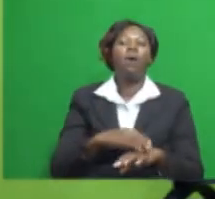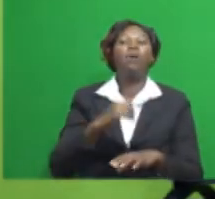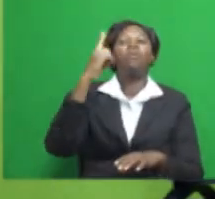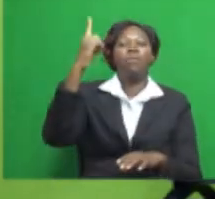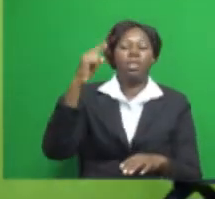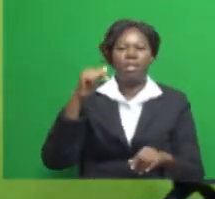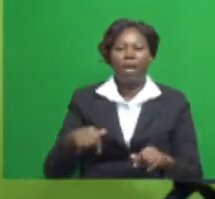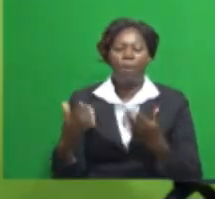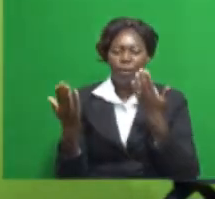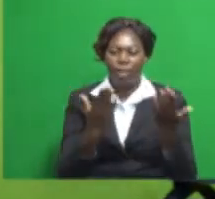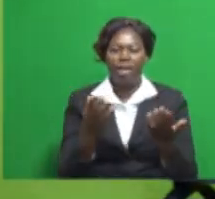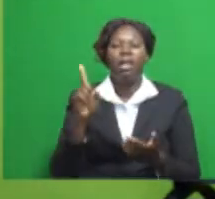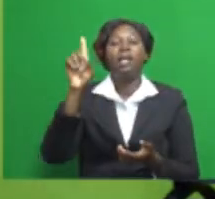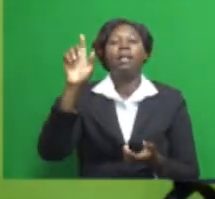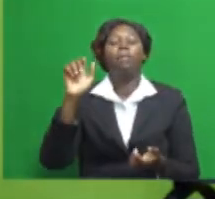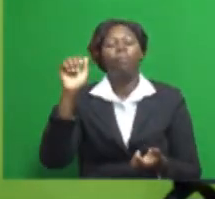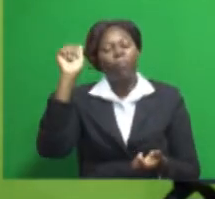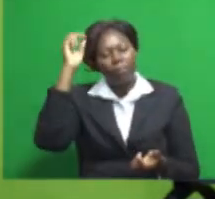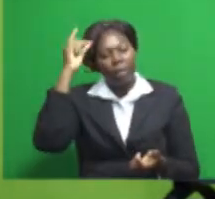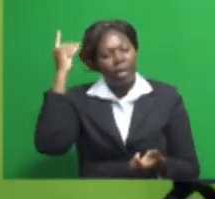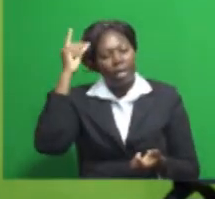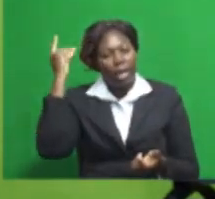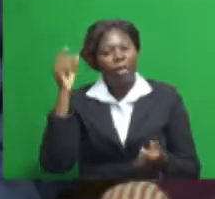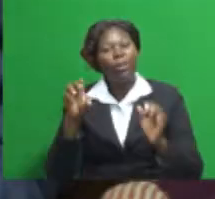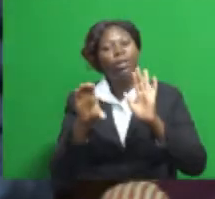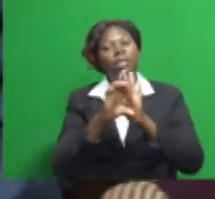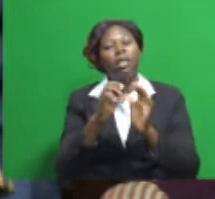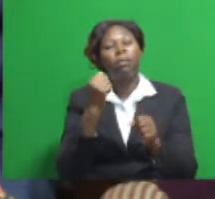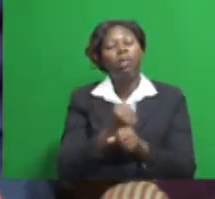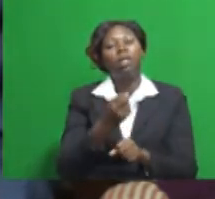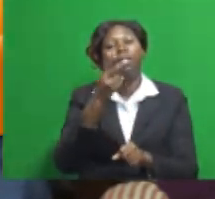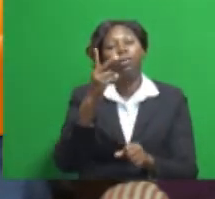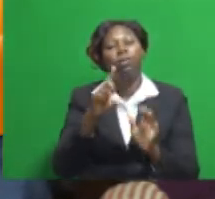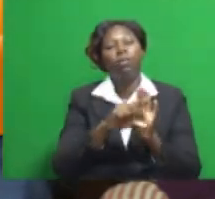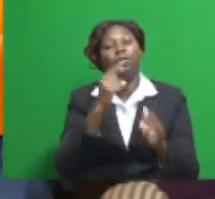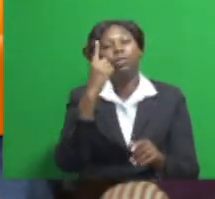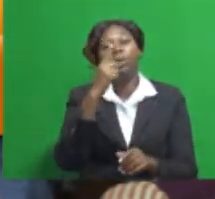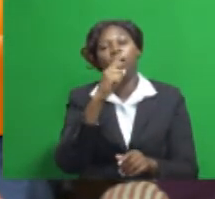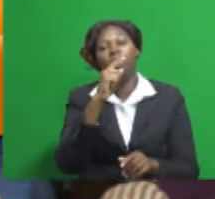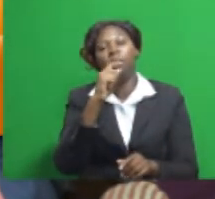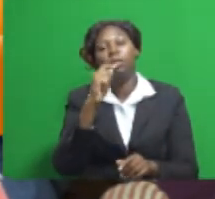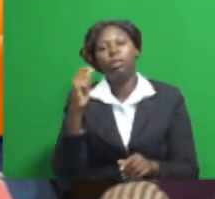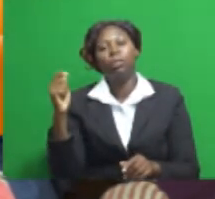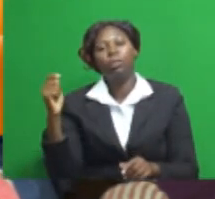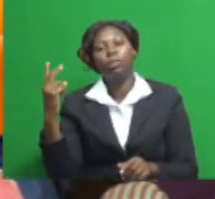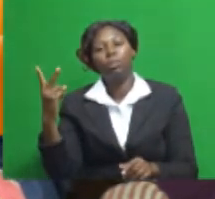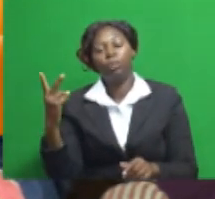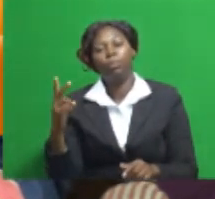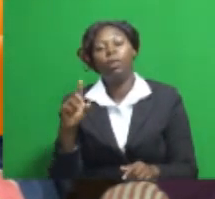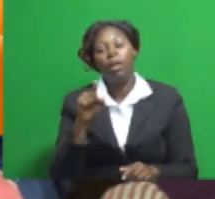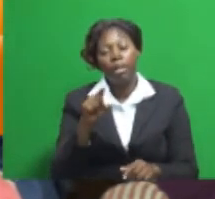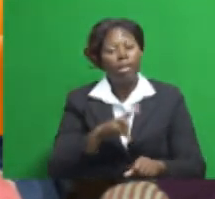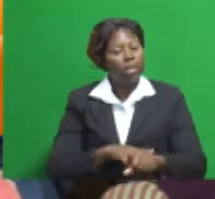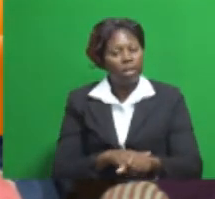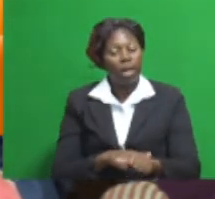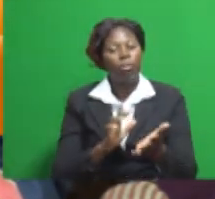12. Verse 1 na 2 ne verse 18. Daniel 12 verse 1 na 2. Yes. Nenguva iyo Mikaeri